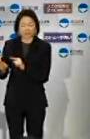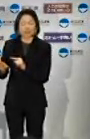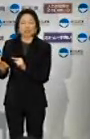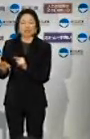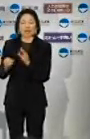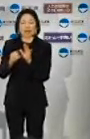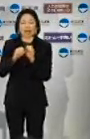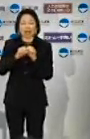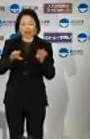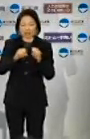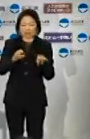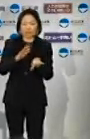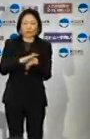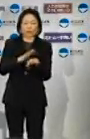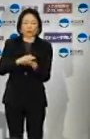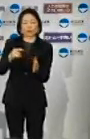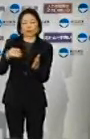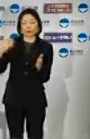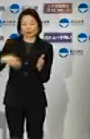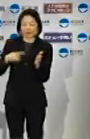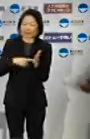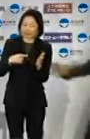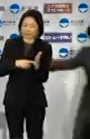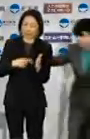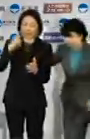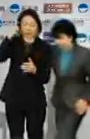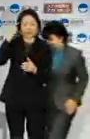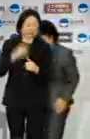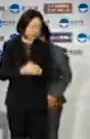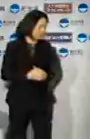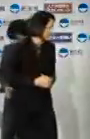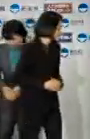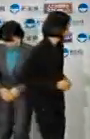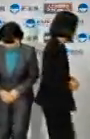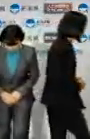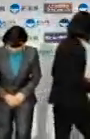だ足りないというふうに思っています。